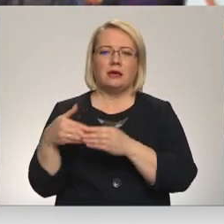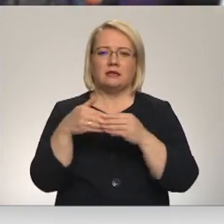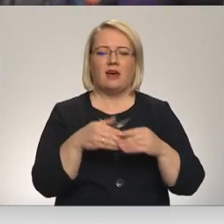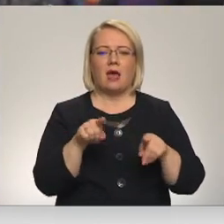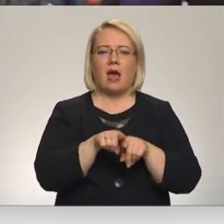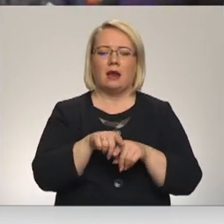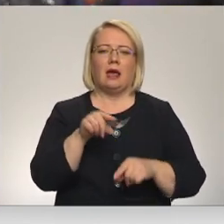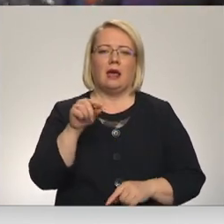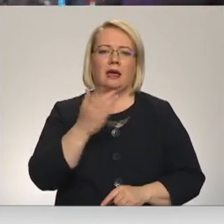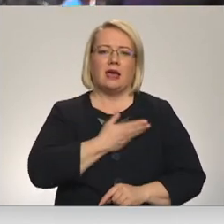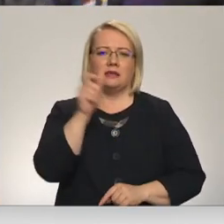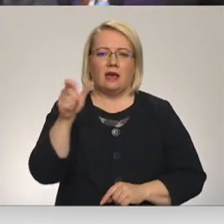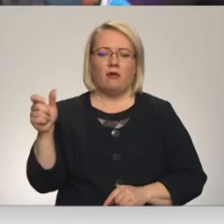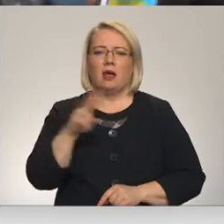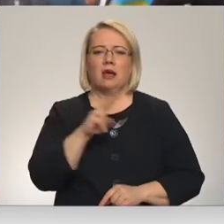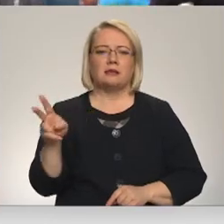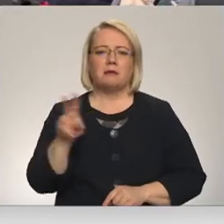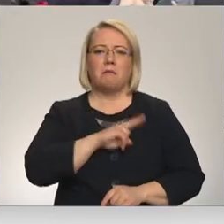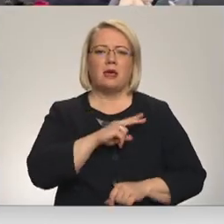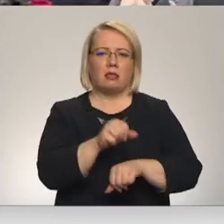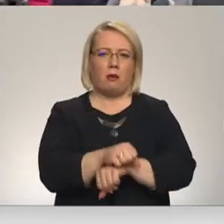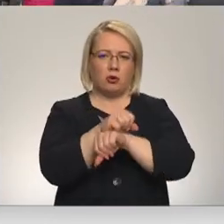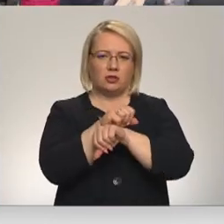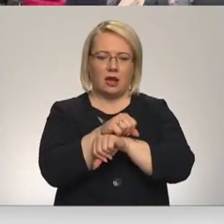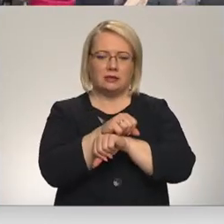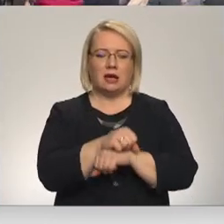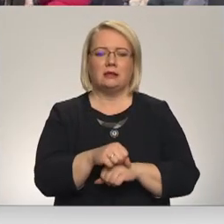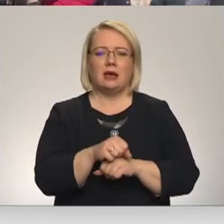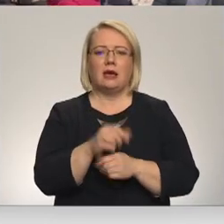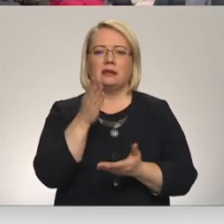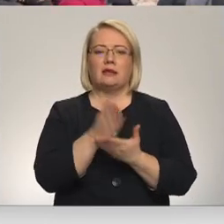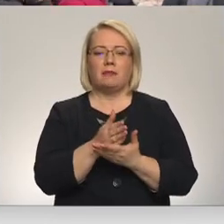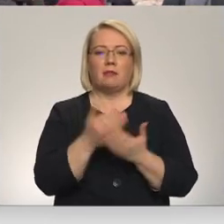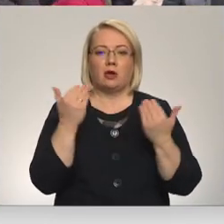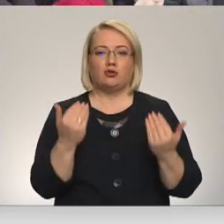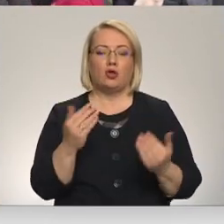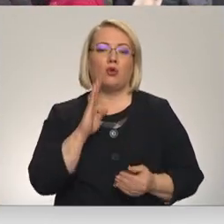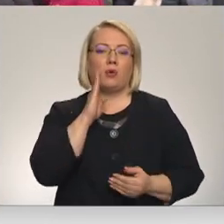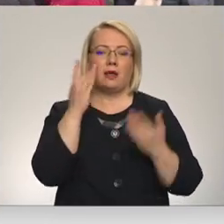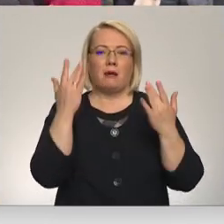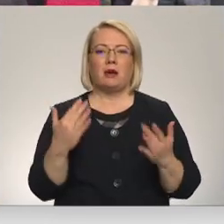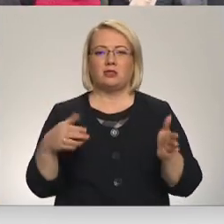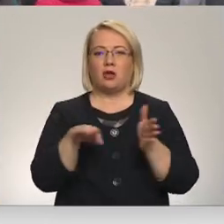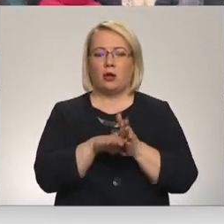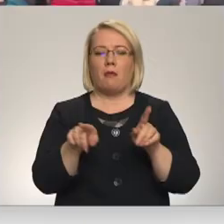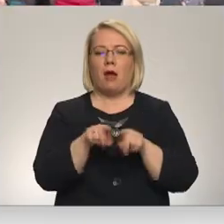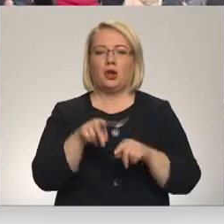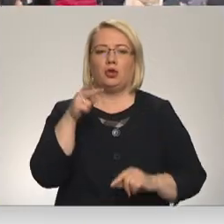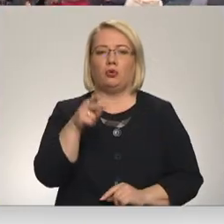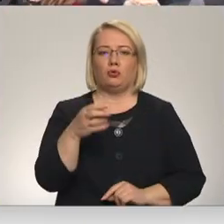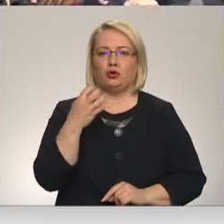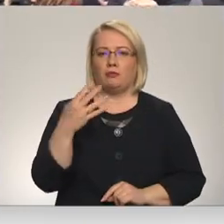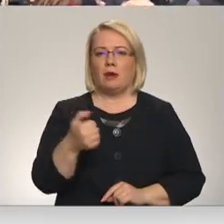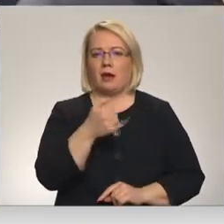harkovieši, kas gāja bojā demonstrācijās. Starp tiem, kas šorīt pasākumā Harkovā, arī 2014.